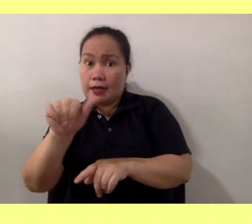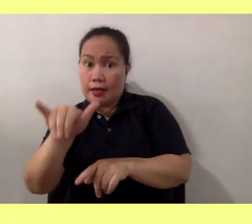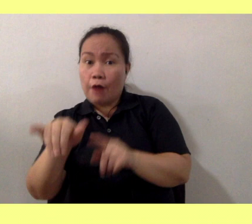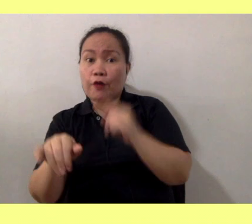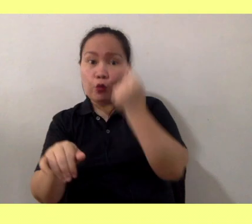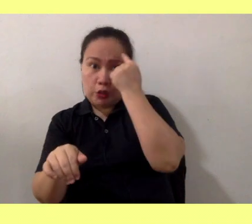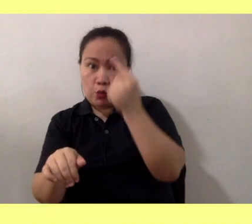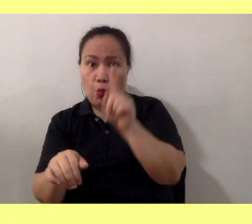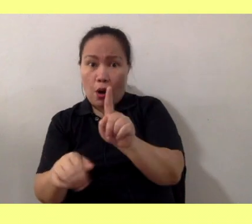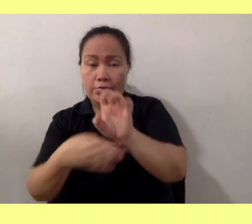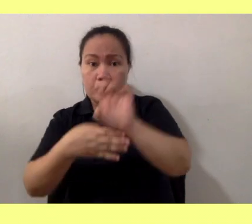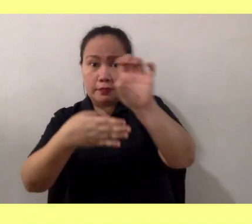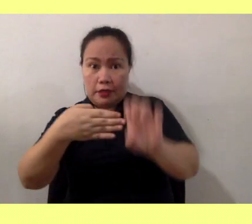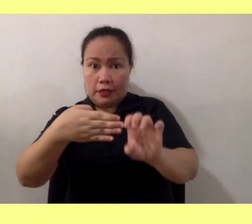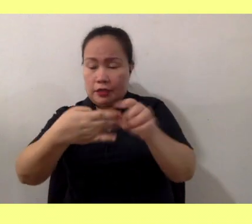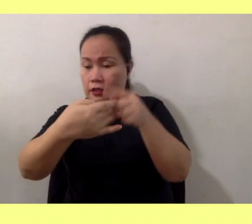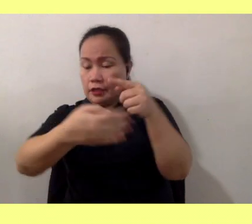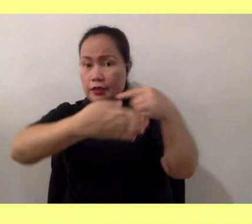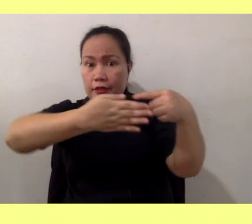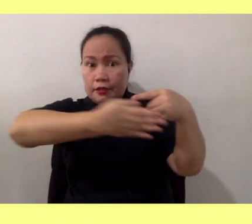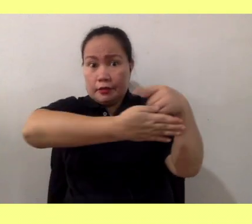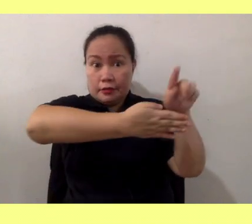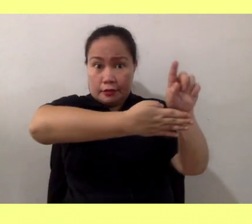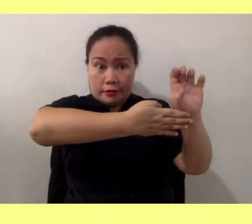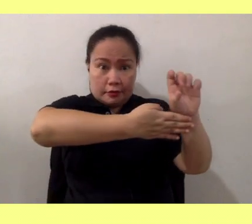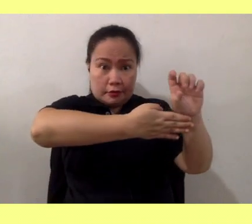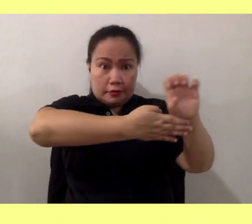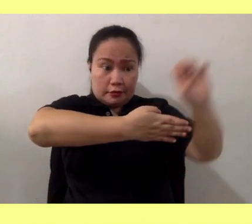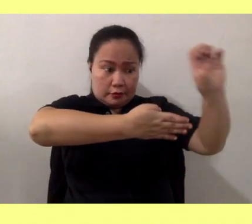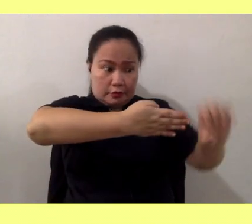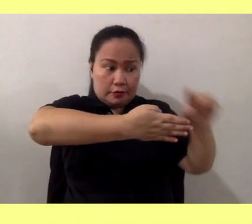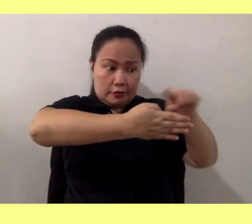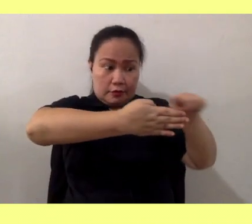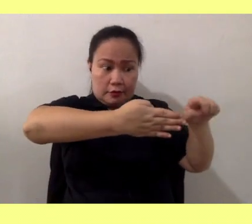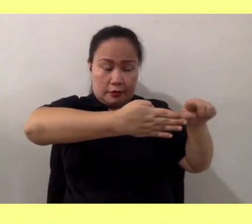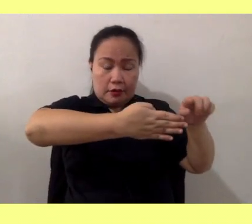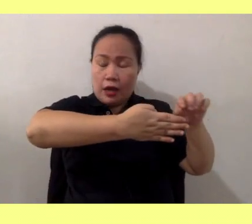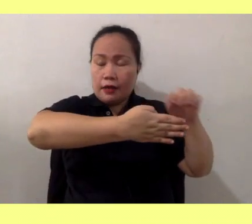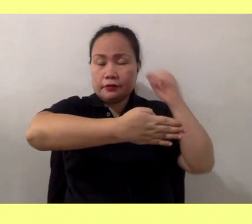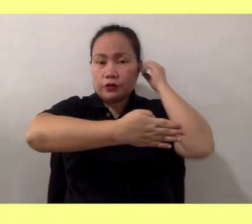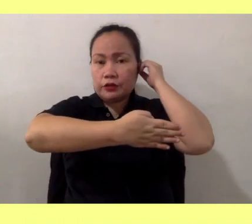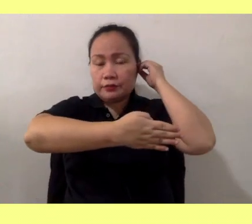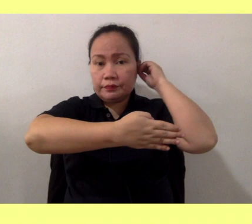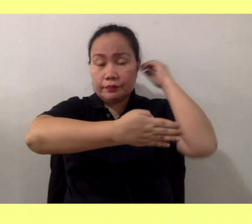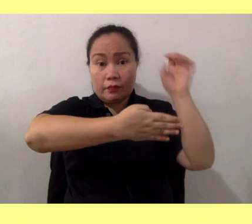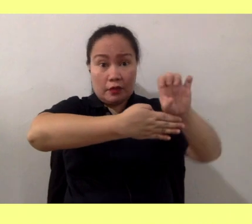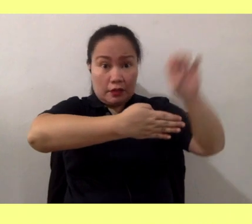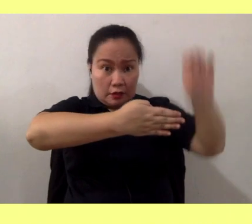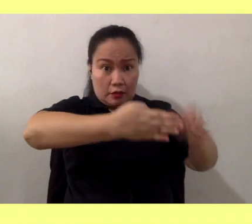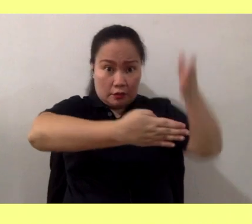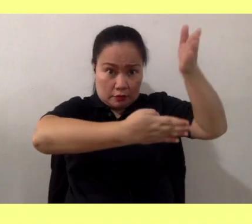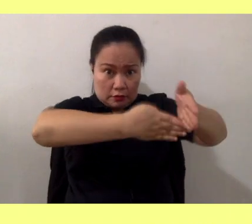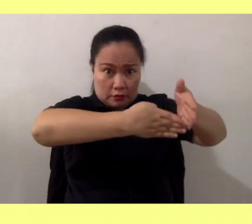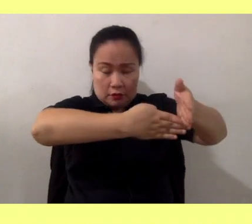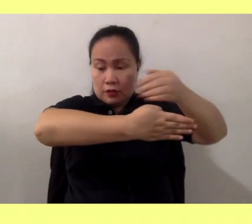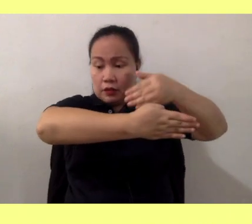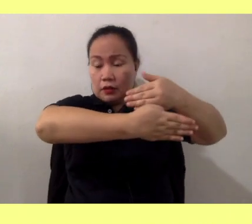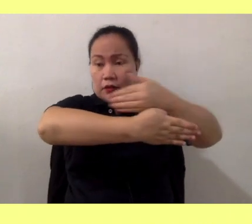Okay? And then, yung kabilang side ay may arrow. So, ibig sabihin, this side